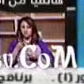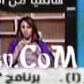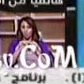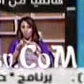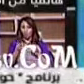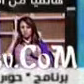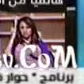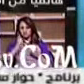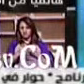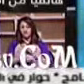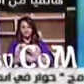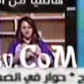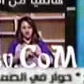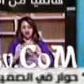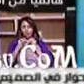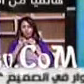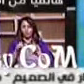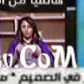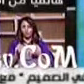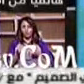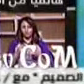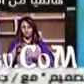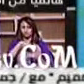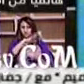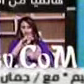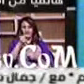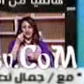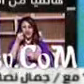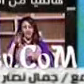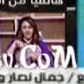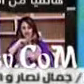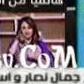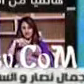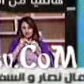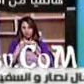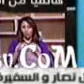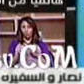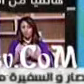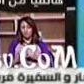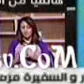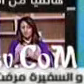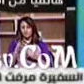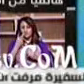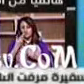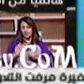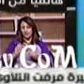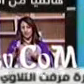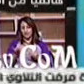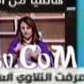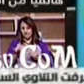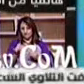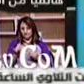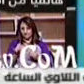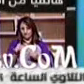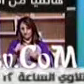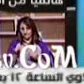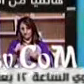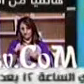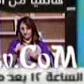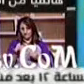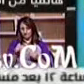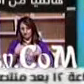التوجهات السياسيه عايزه اعرف برض بتفصيل اكثر الموجودين مين هم الموجودين يعني يوجد